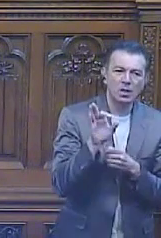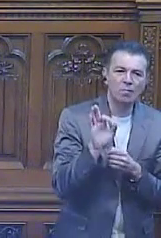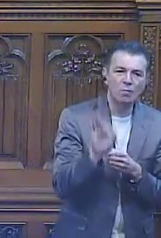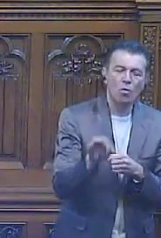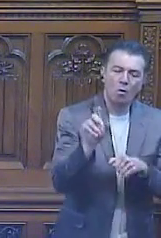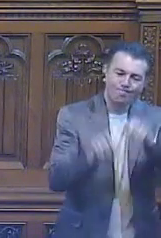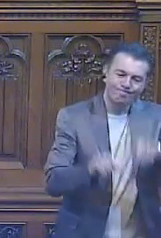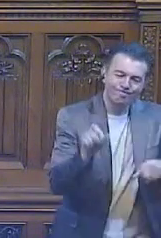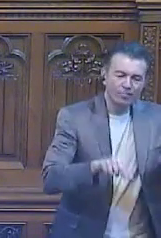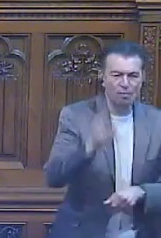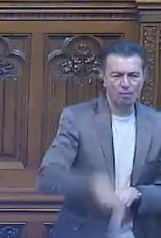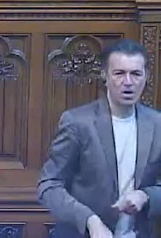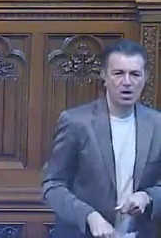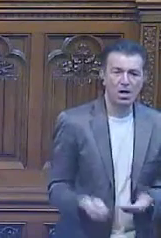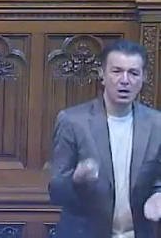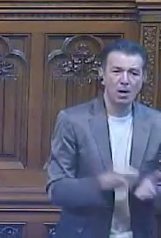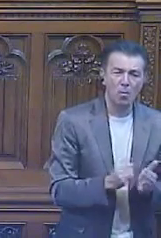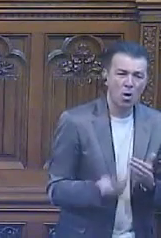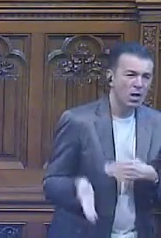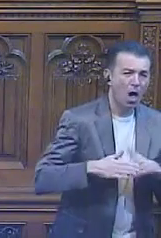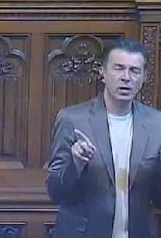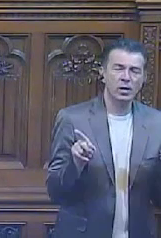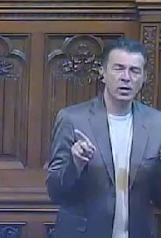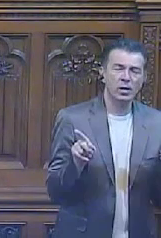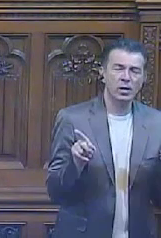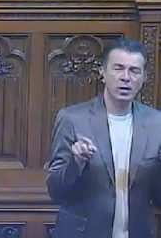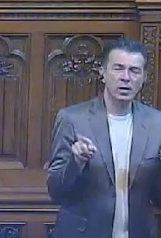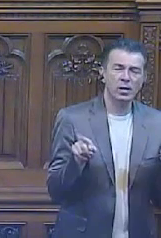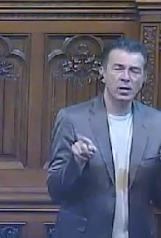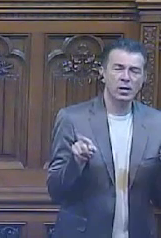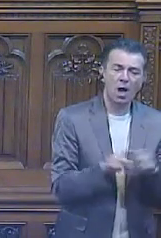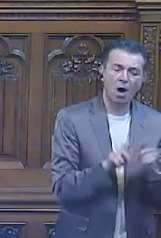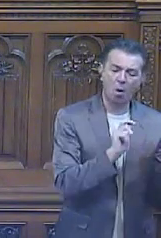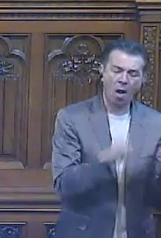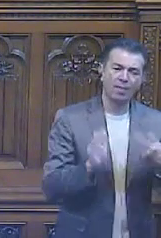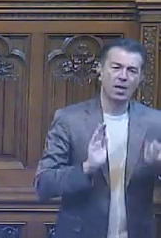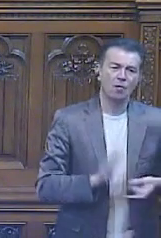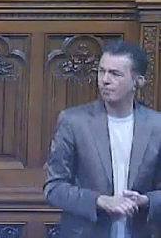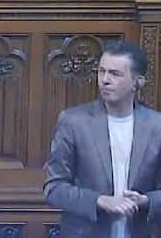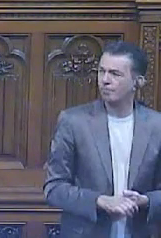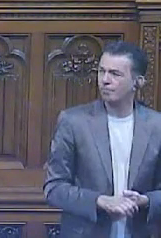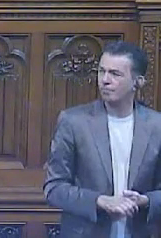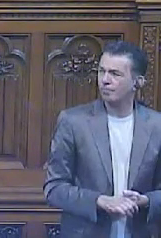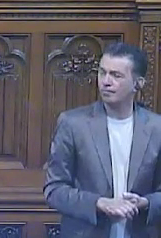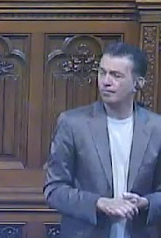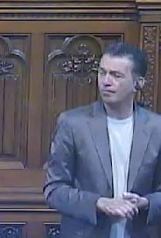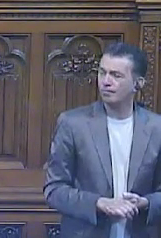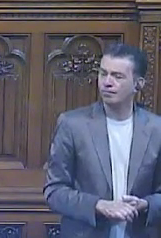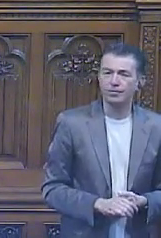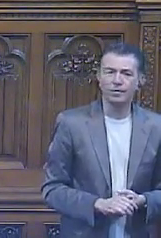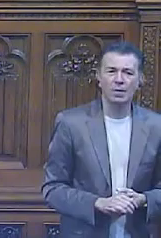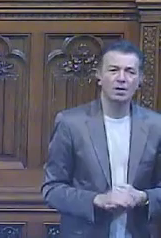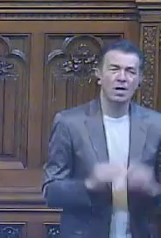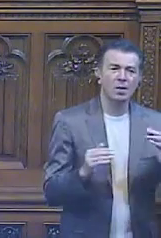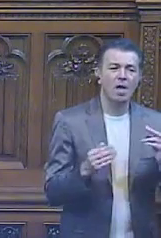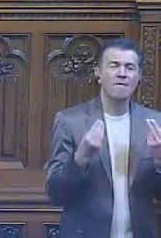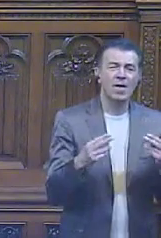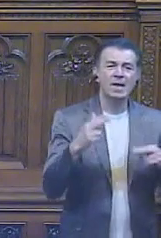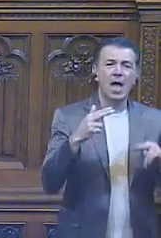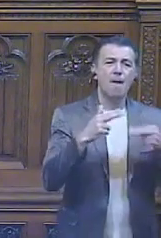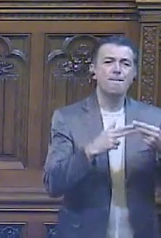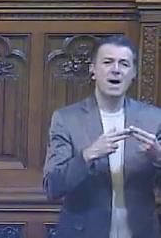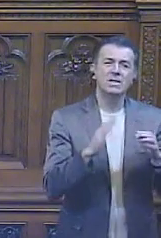die dauernden Gebührenerhöhungen, wo wir heute mit einem Antrag auch fordern werden, endlich einmal das Valorisierungsgesetz auszusetzen.